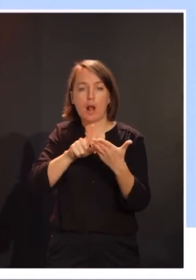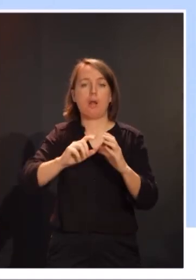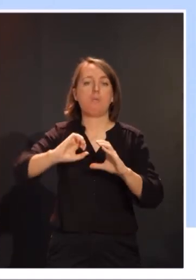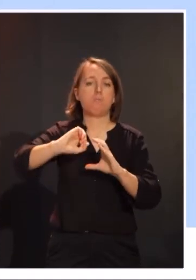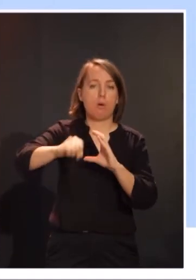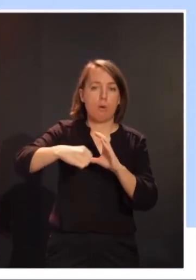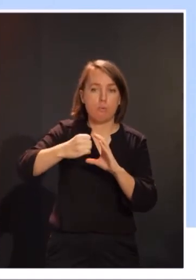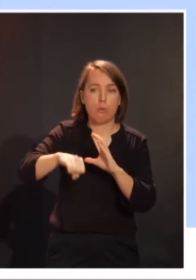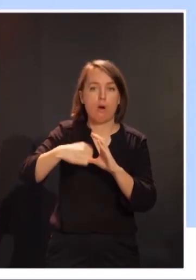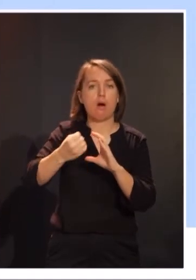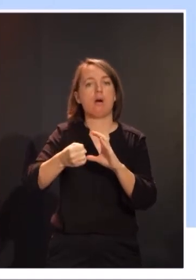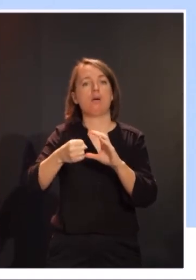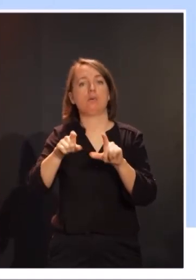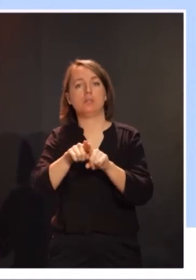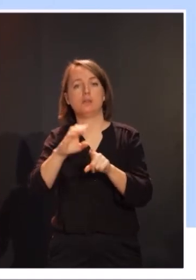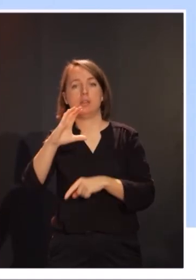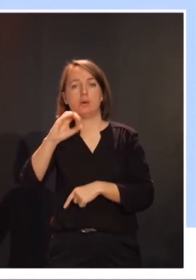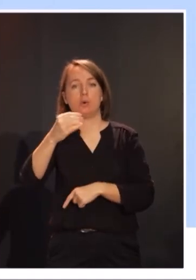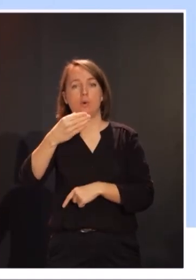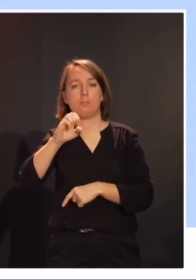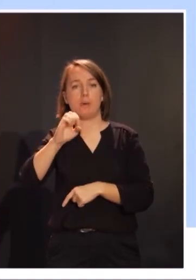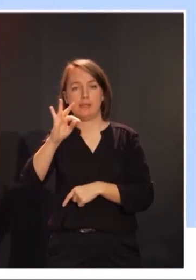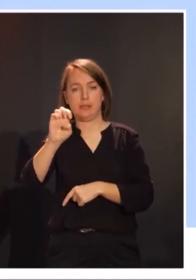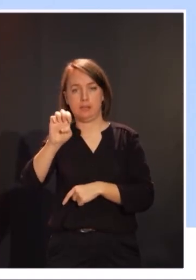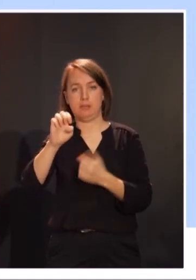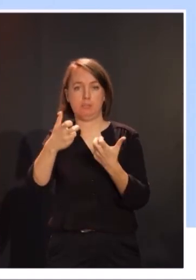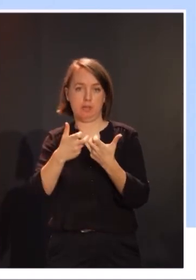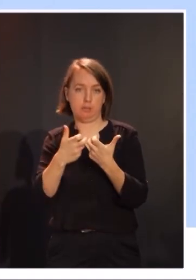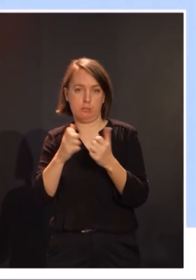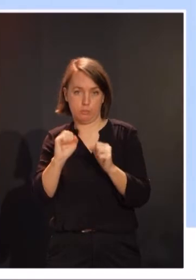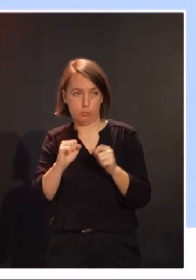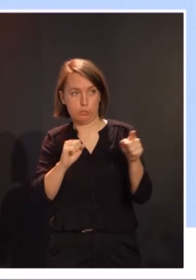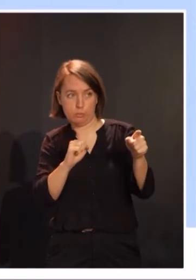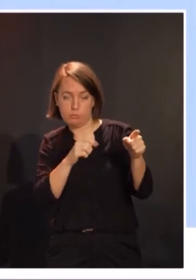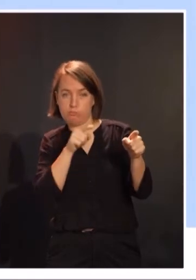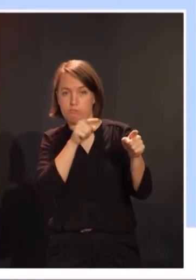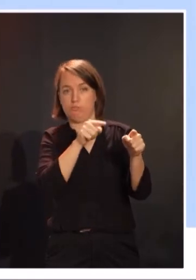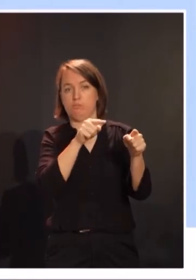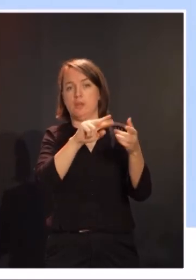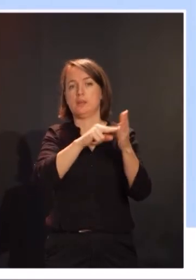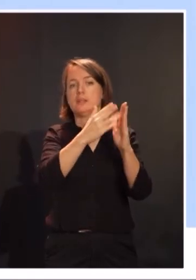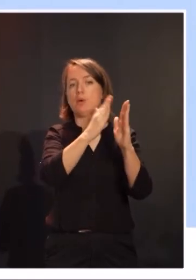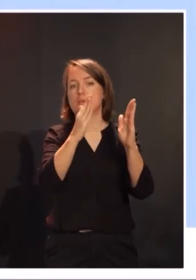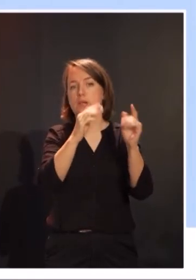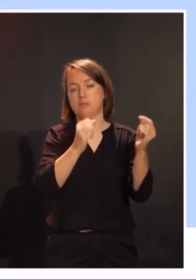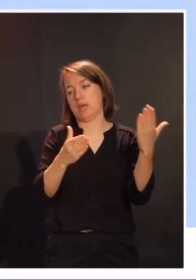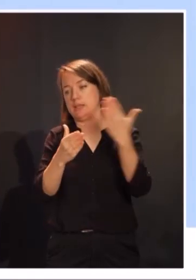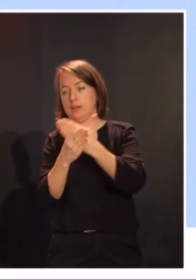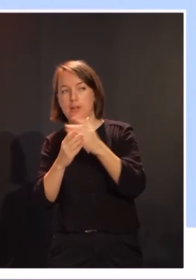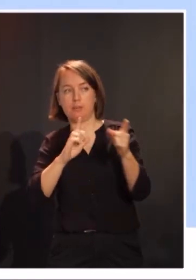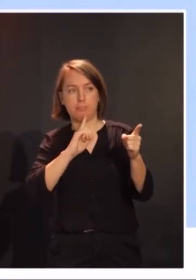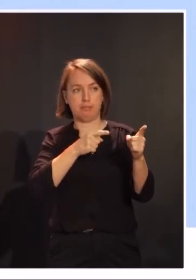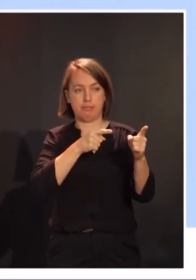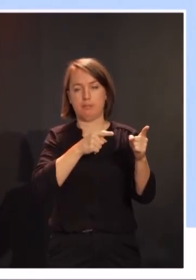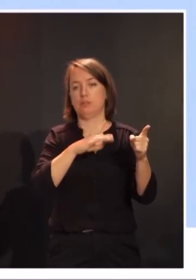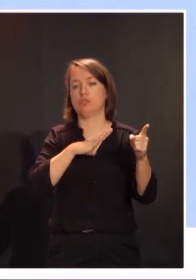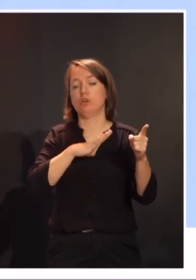demander des interventions de la Technicotech Effort, et donc on a des documents spécifiques, des fiches de liaison, hein,